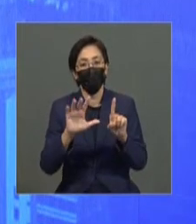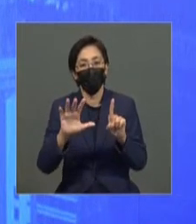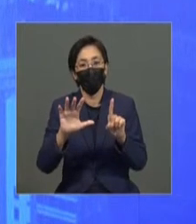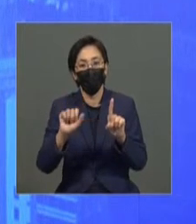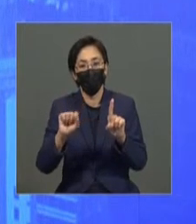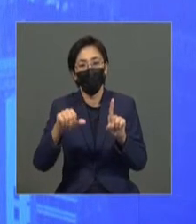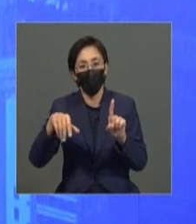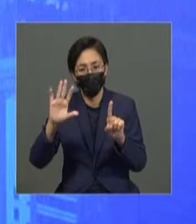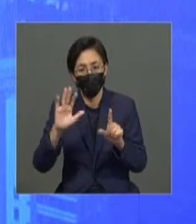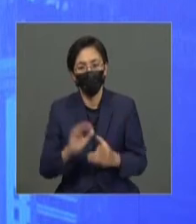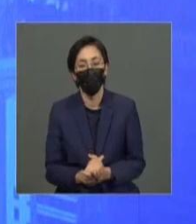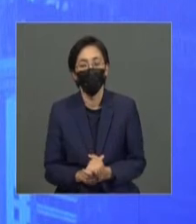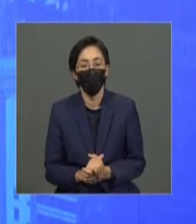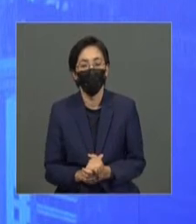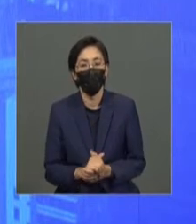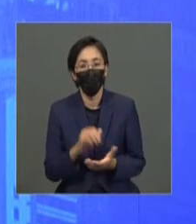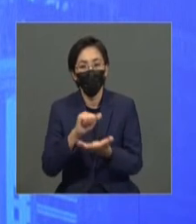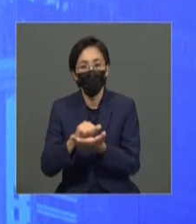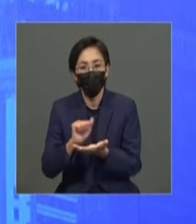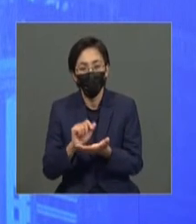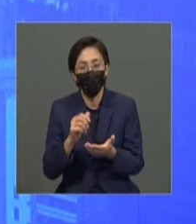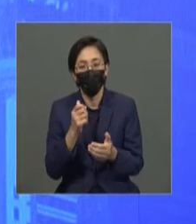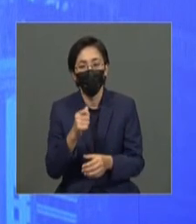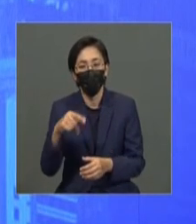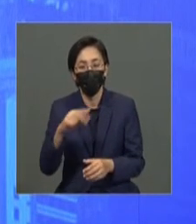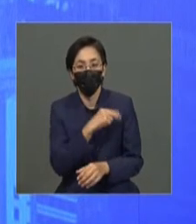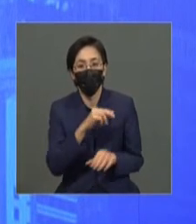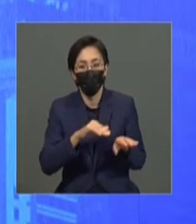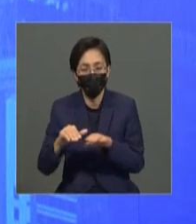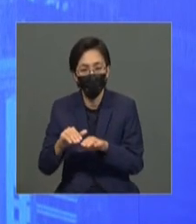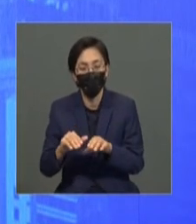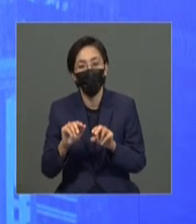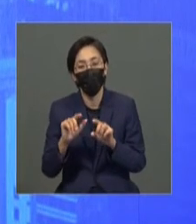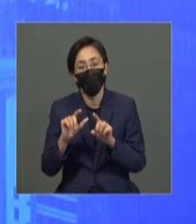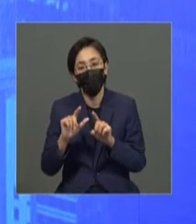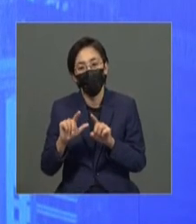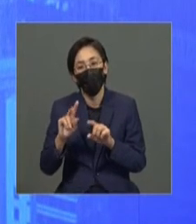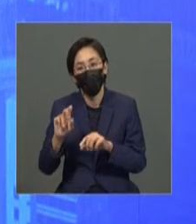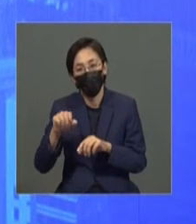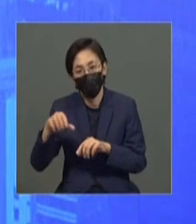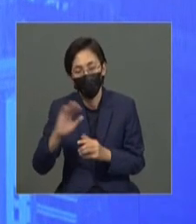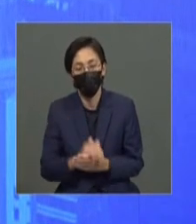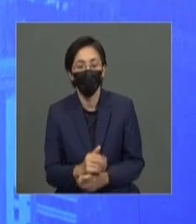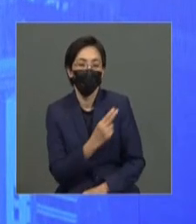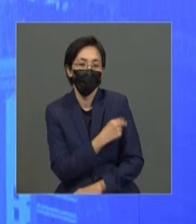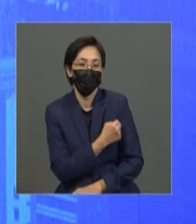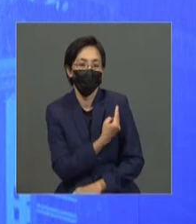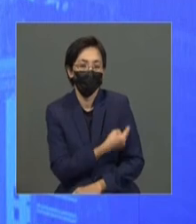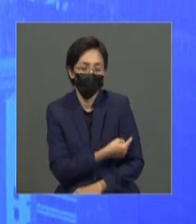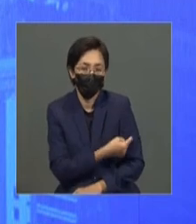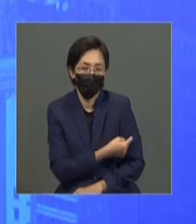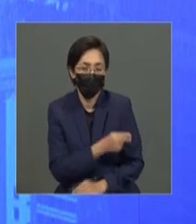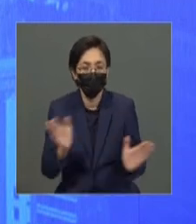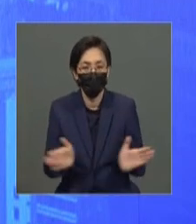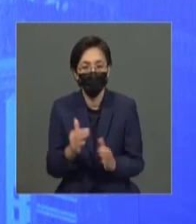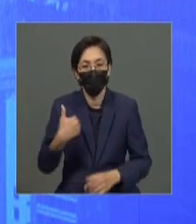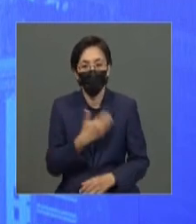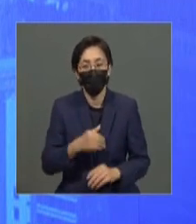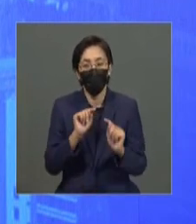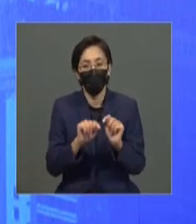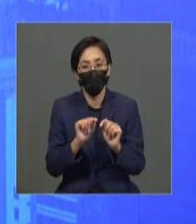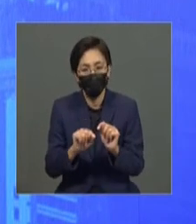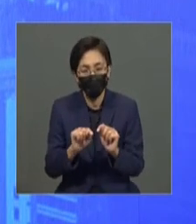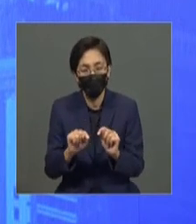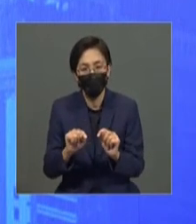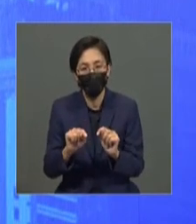5แสนกว่ารายนะครับทั้งมีการจองผ่านหมอพร้อม1ล้าน2แสนกว่าคนแล้วก็จองผ่านโรงพยาบาลส่งเสริมสุขภาพตำบล